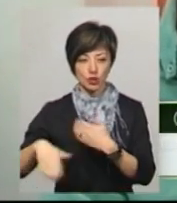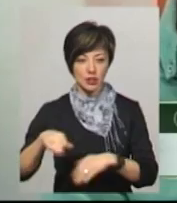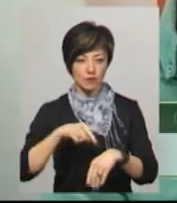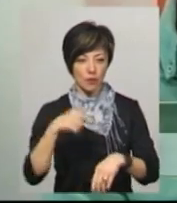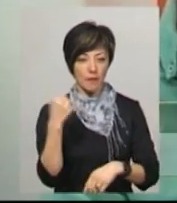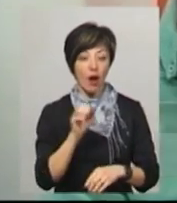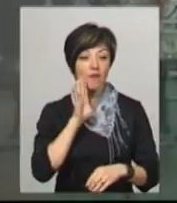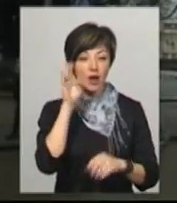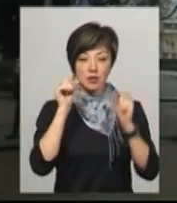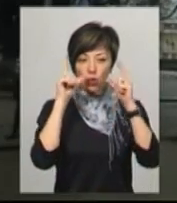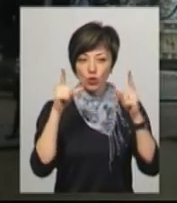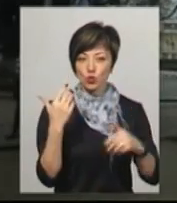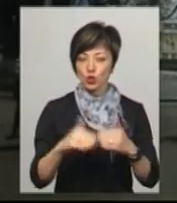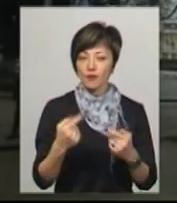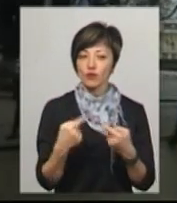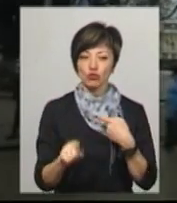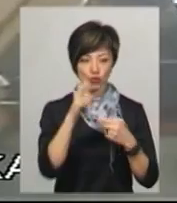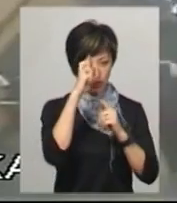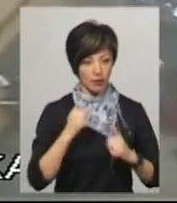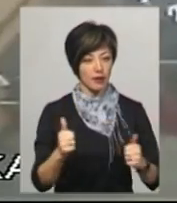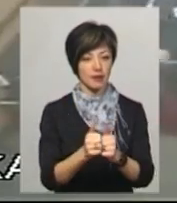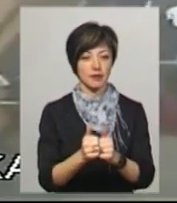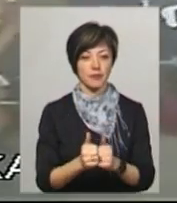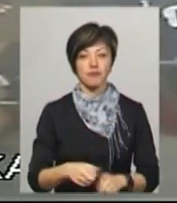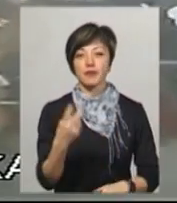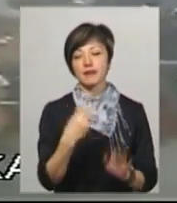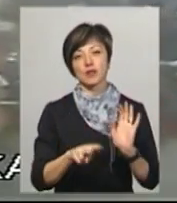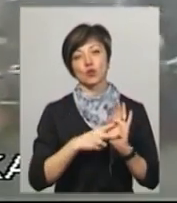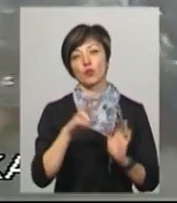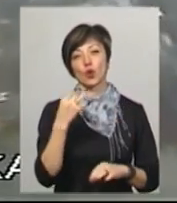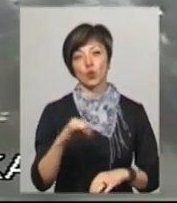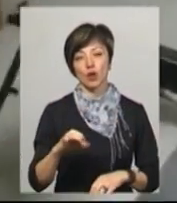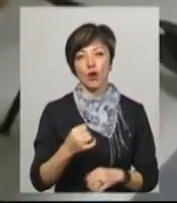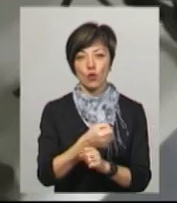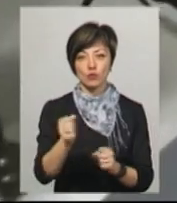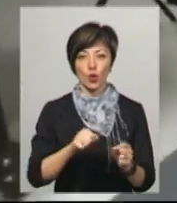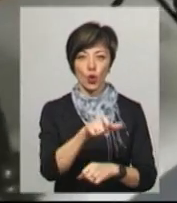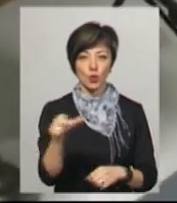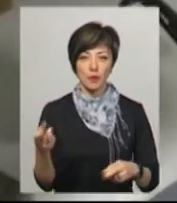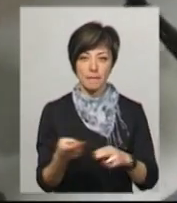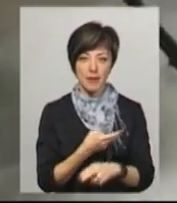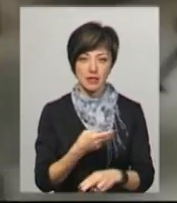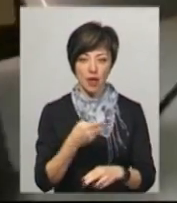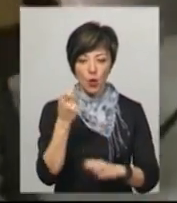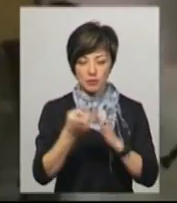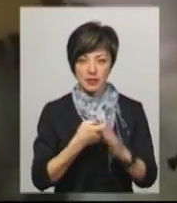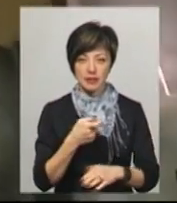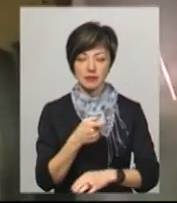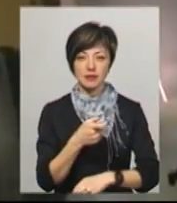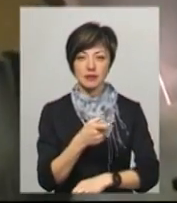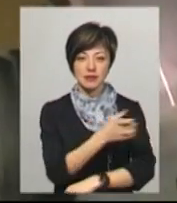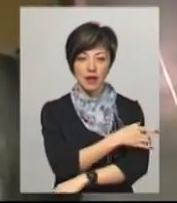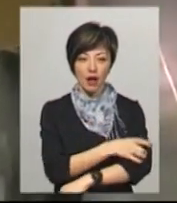а вранці прокинулися вже в іншій країні. 27 лютого озброєні люди без розпізнавальних знаків захопили